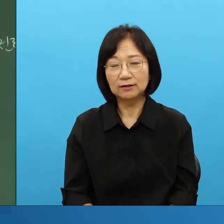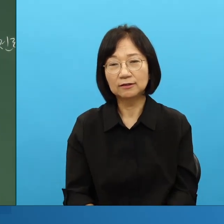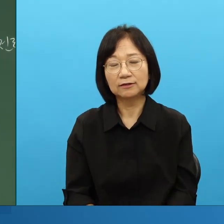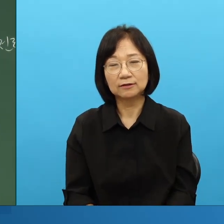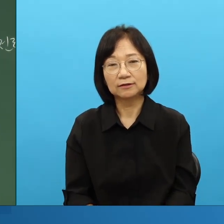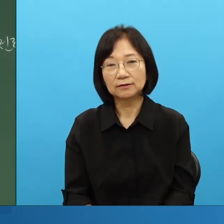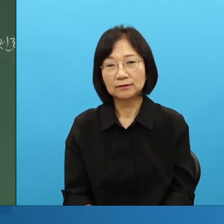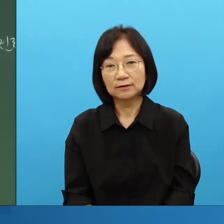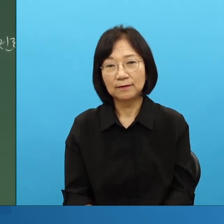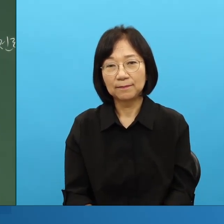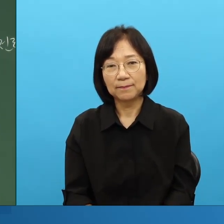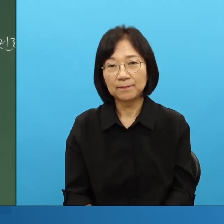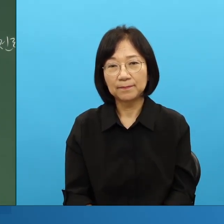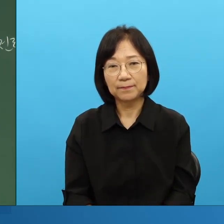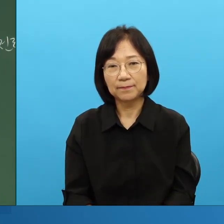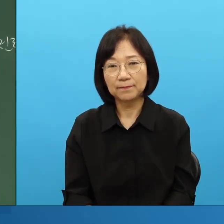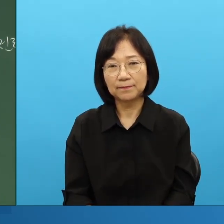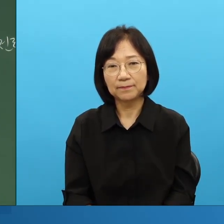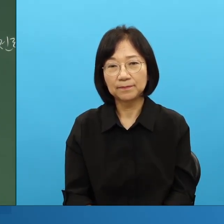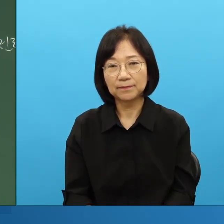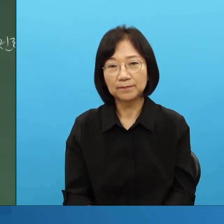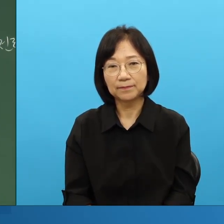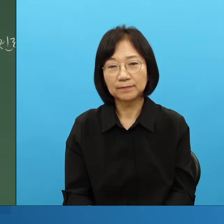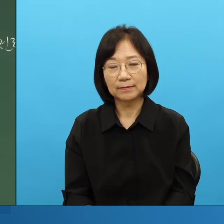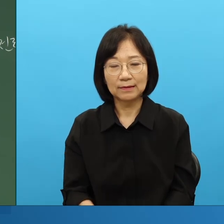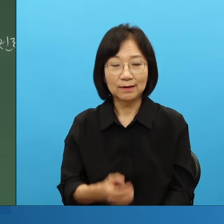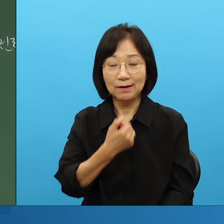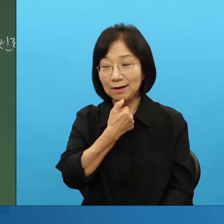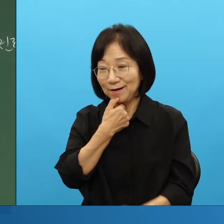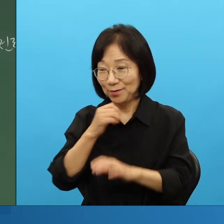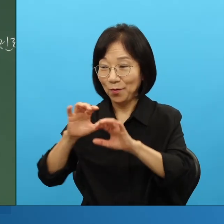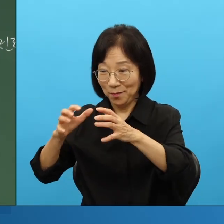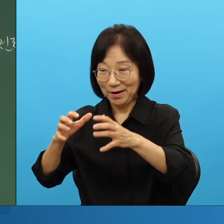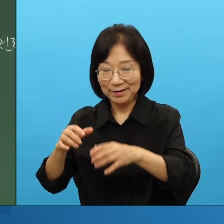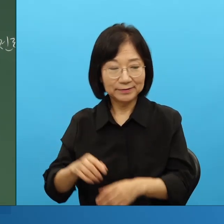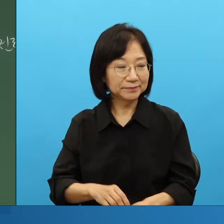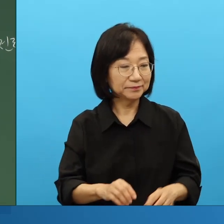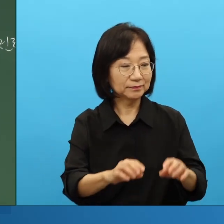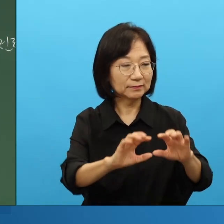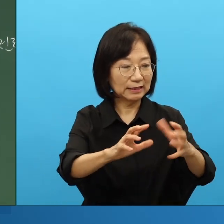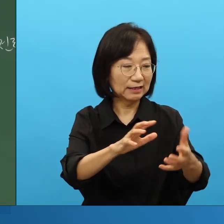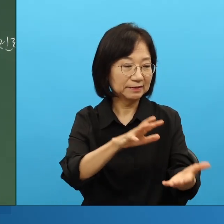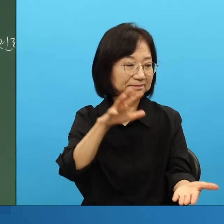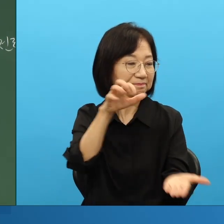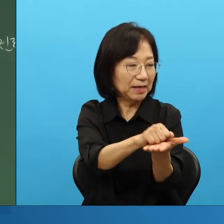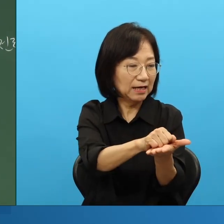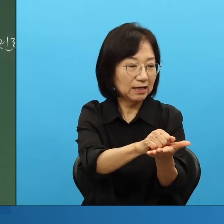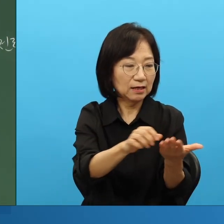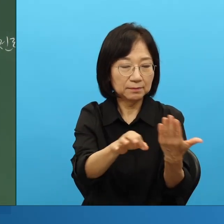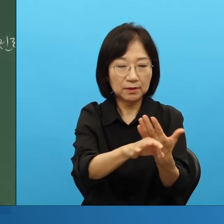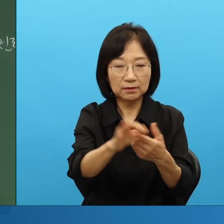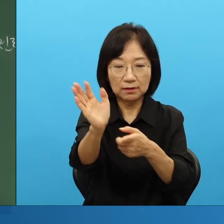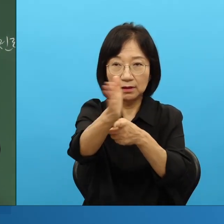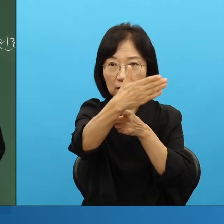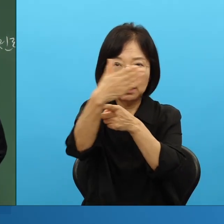所以是看不见的这样的隐隐秘的征战. 로마는 점령하면요, 로마 길을 달고 지도자를 세웁니다. 로마는 只要 占领